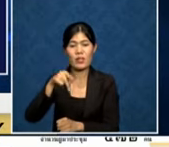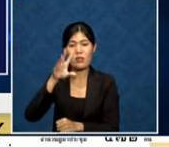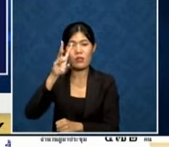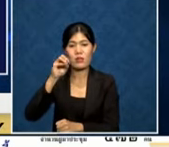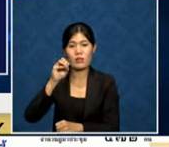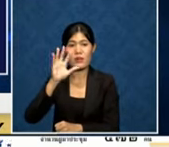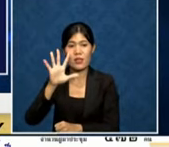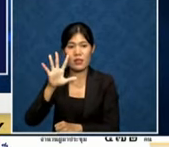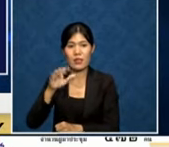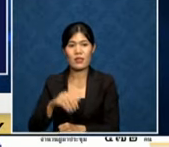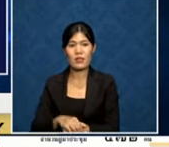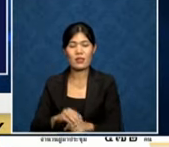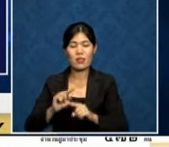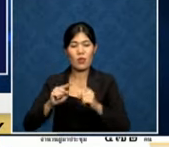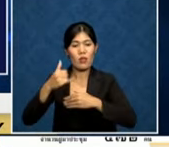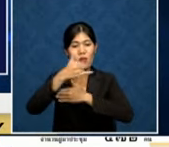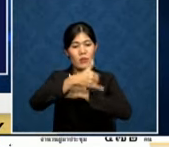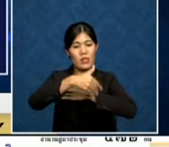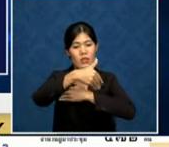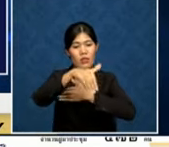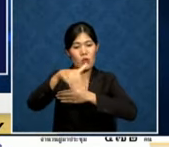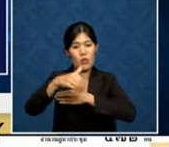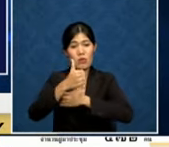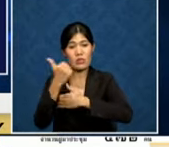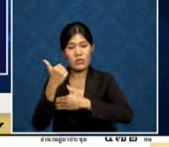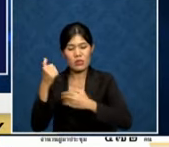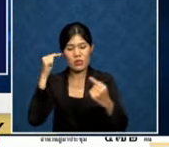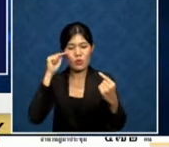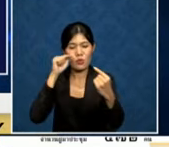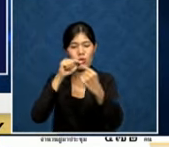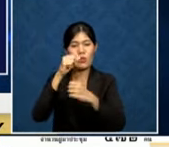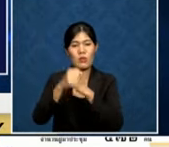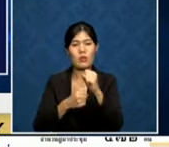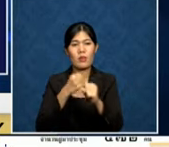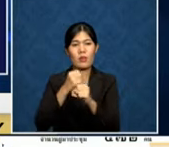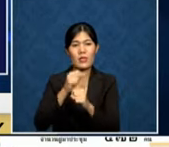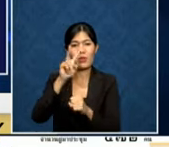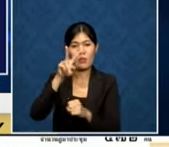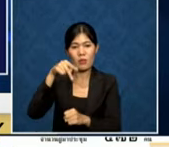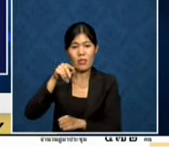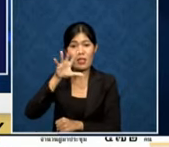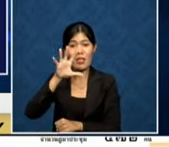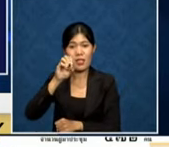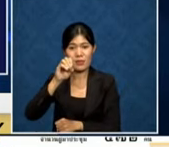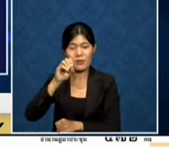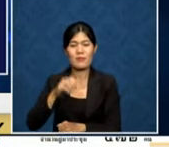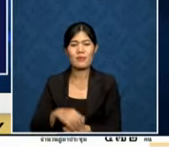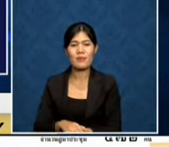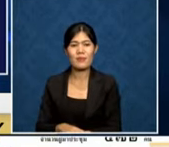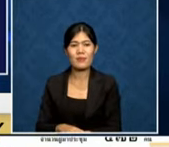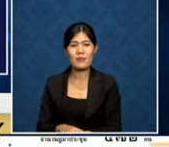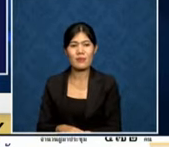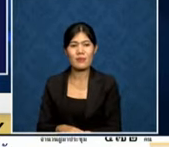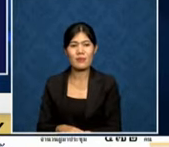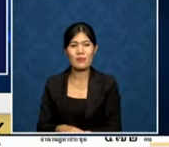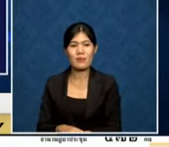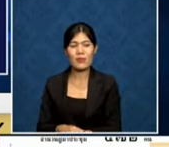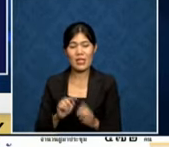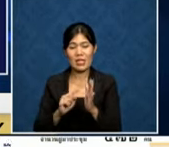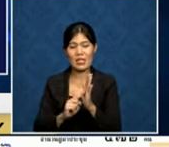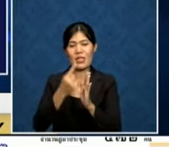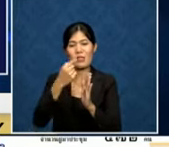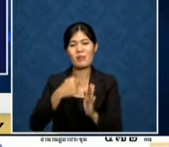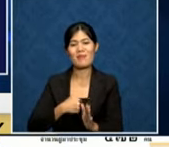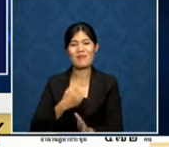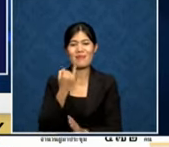ครับในขณะที่ประเทศอื่นๆเขาตั้งเป้ากันไว้ที่ปี 2050กันทั้งนั้นานเห็นมั้ยครับว่าแค่เริ่มต้นเราก็